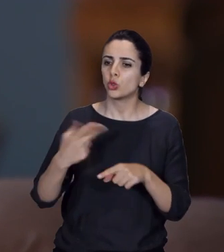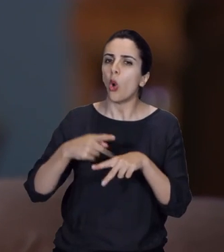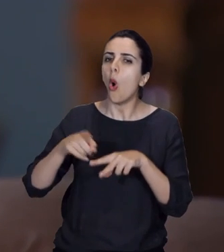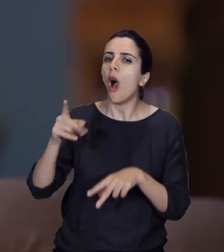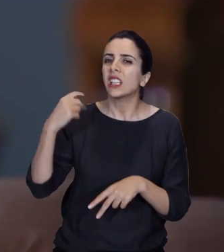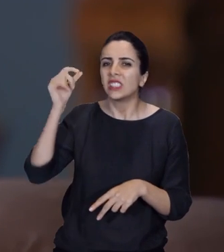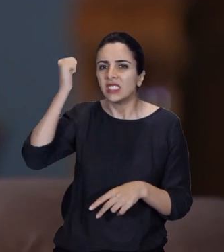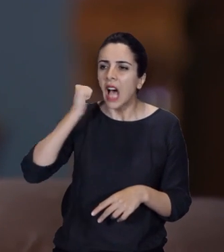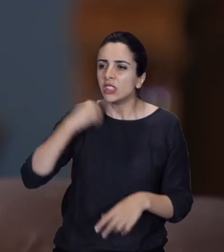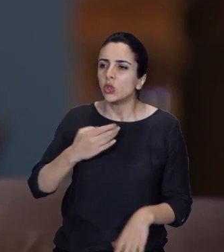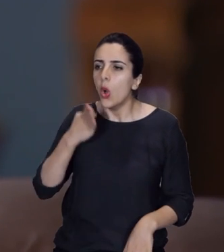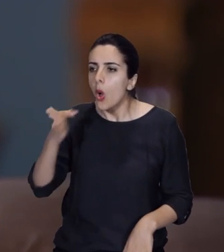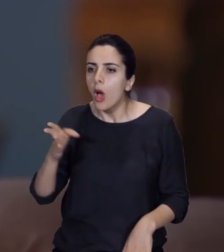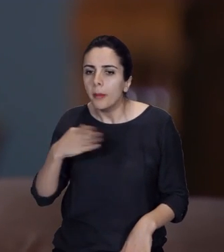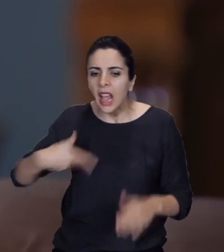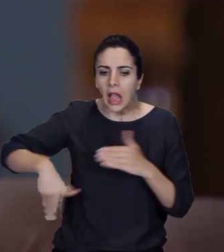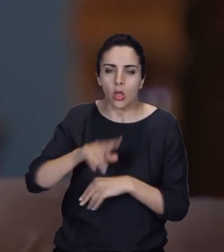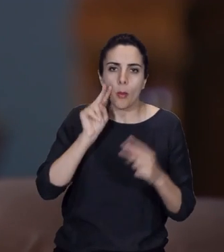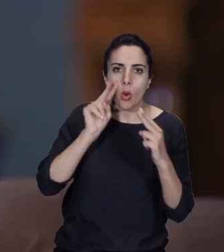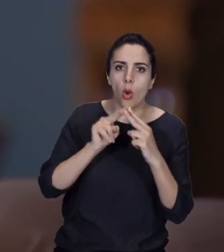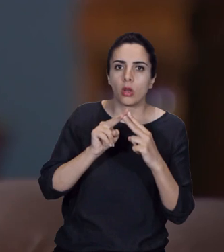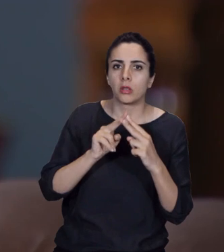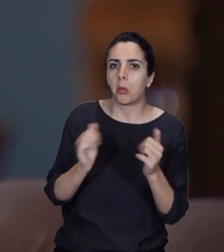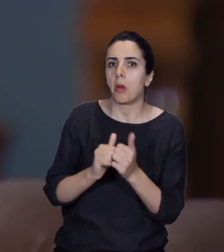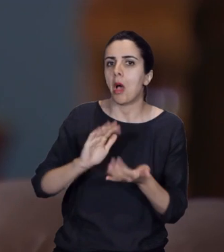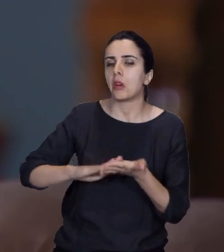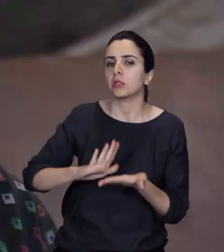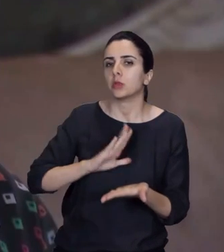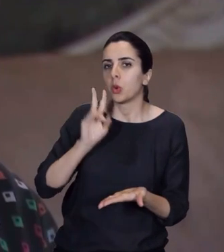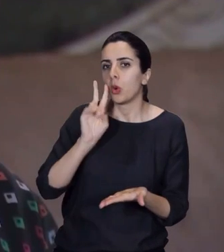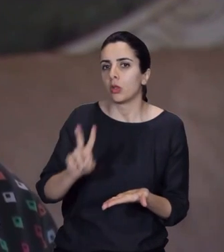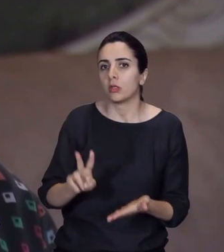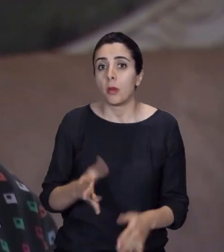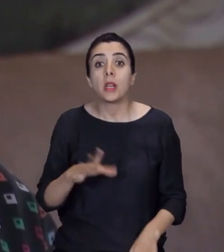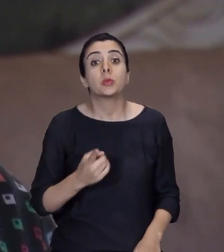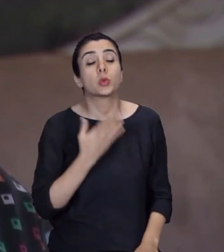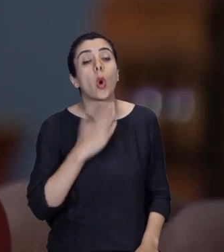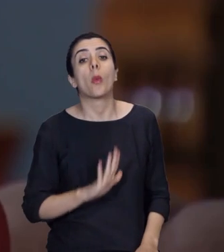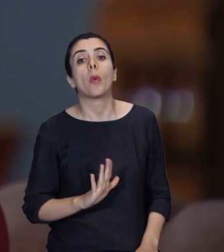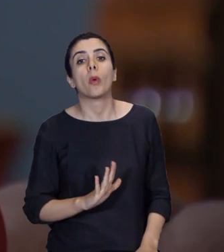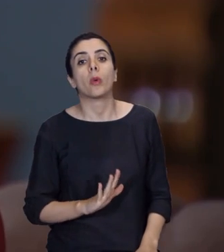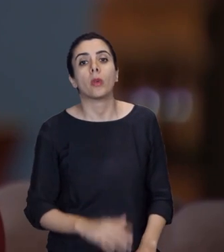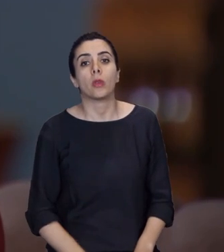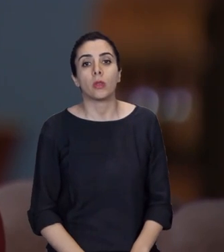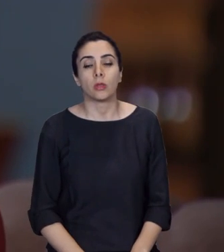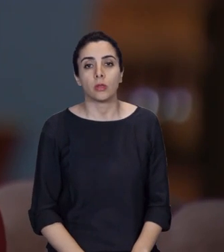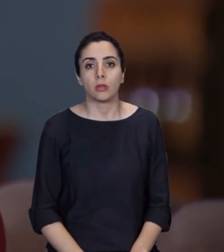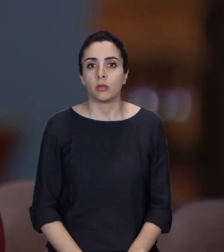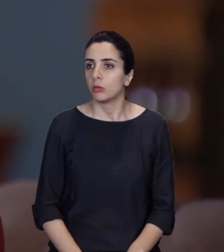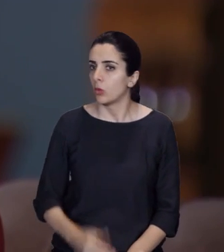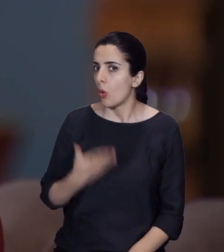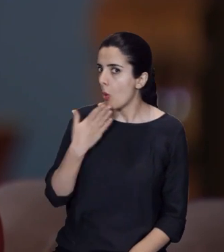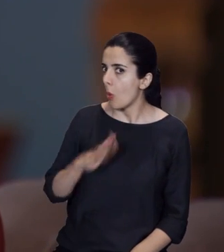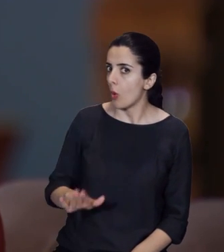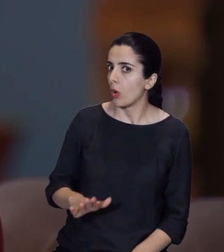için. Onun çıkışında da onlarla karşılaştım. Yanında da arkadaşı vardı. Başka bir şey yok yani. Evet